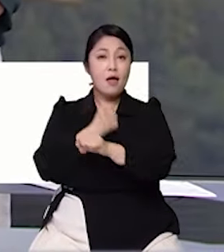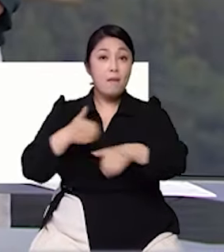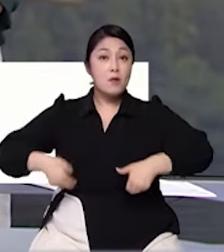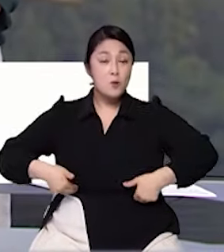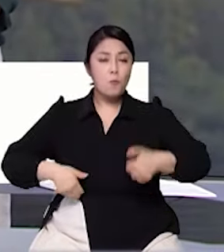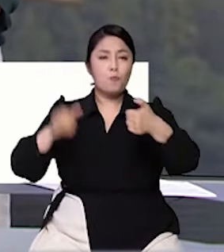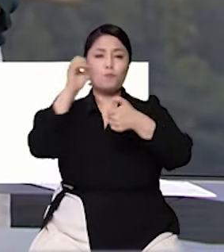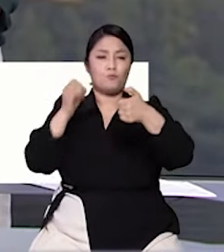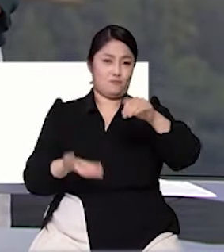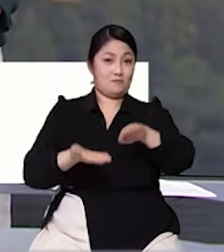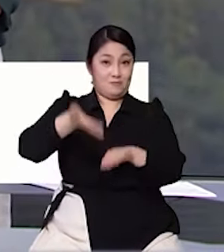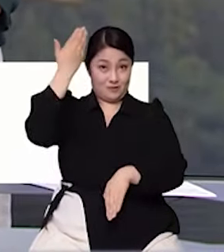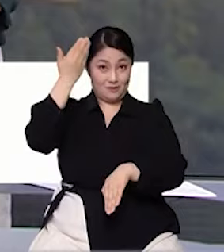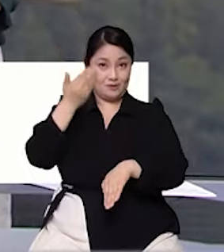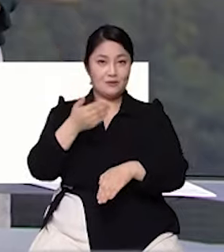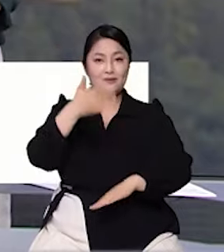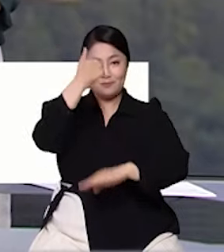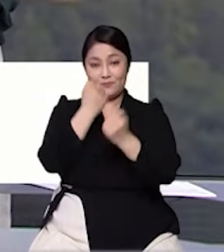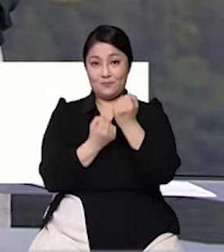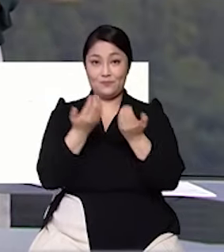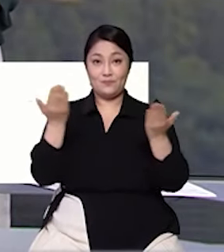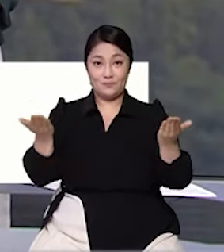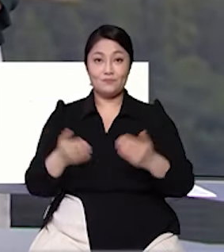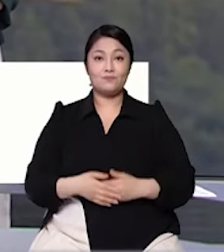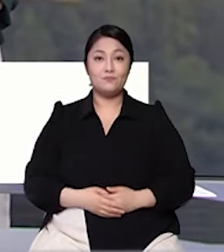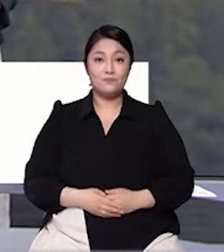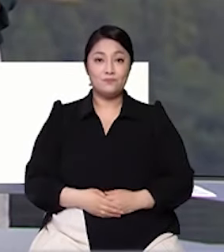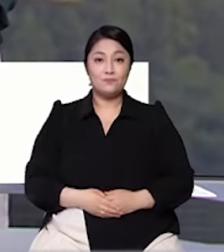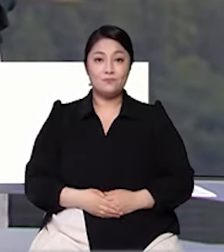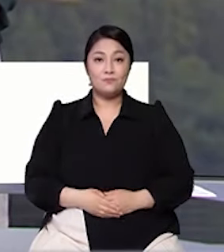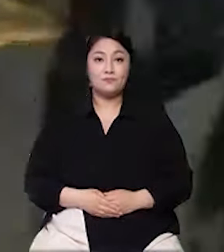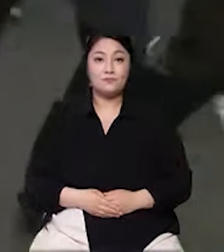절반을 넘었습니다 이어 서정의 진 기잡니다